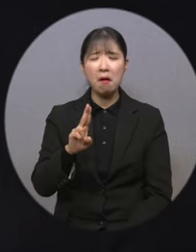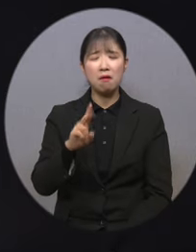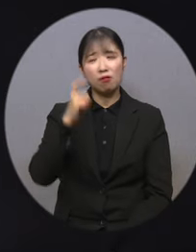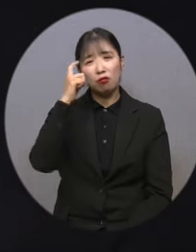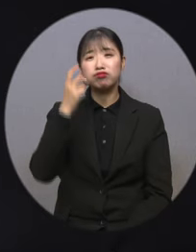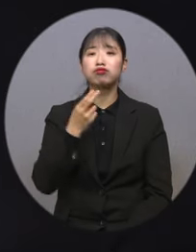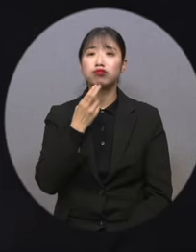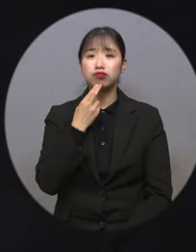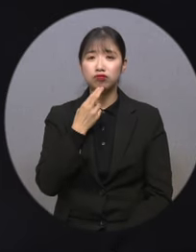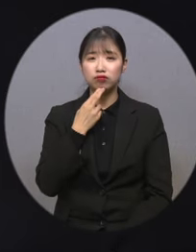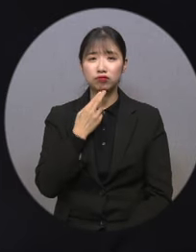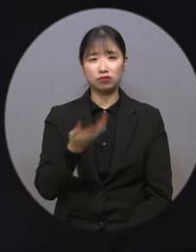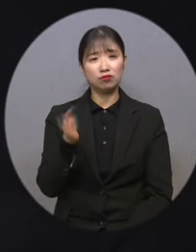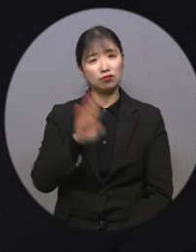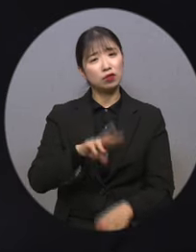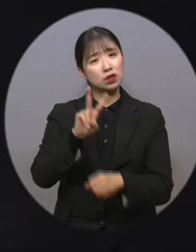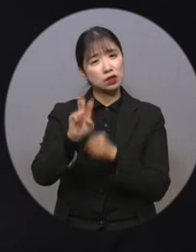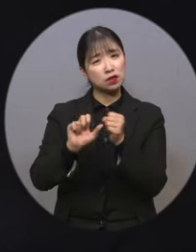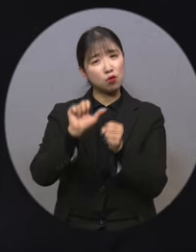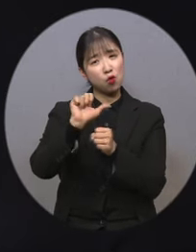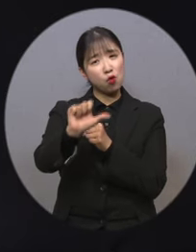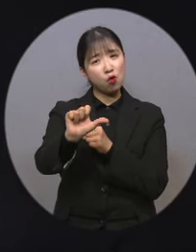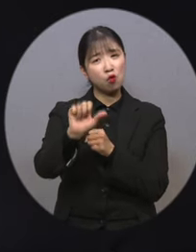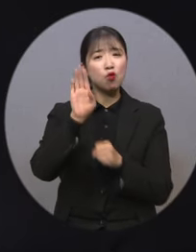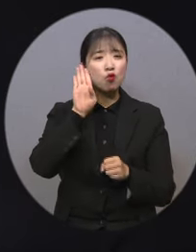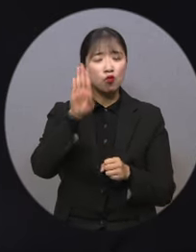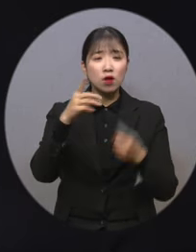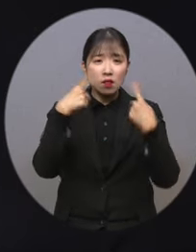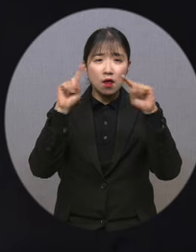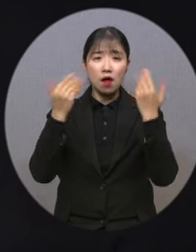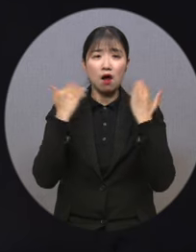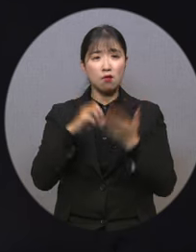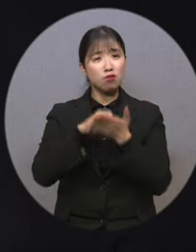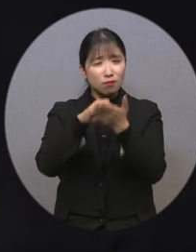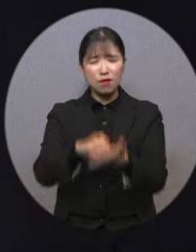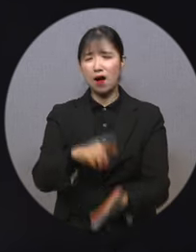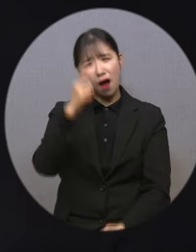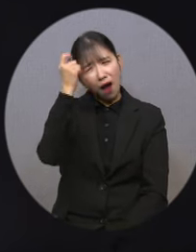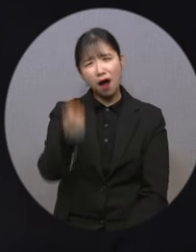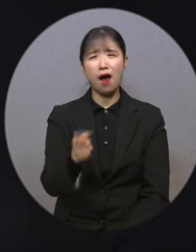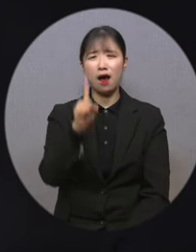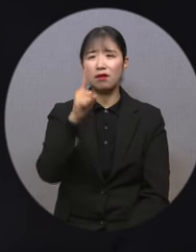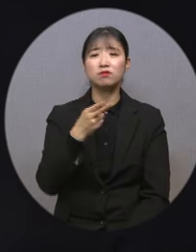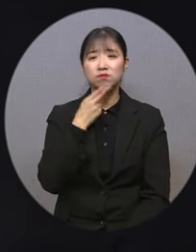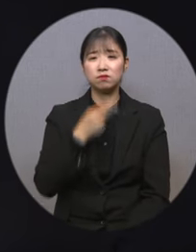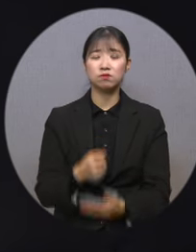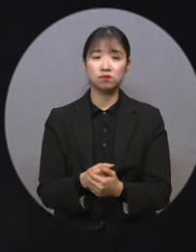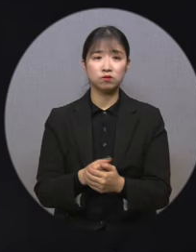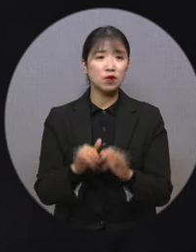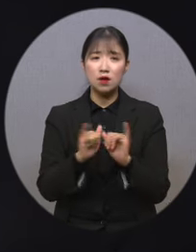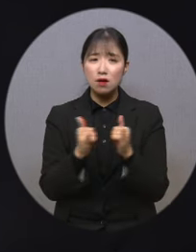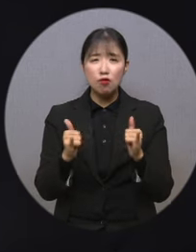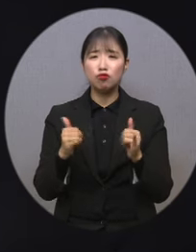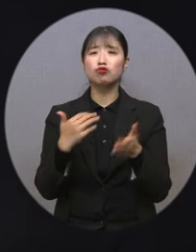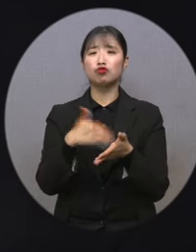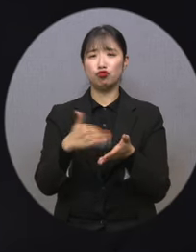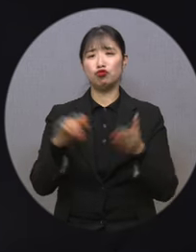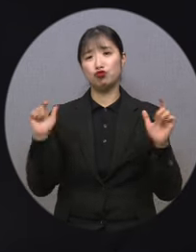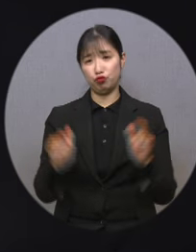않는데, 하여튼 25년 후에는 대학교 입학하는 사람이 한 명도 없다는 거. 인구가 그렇게